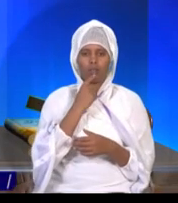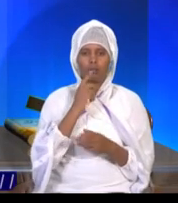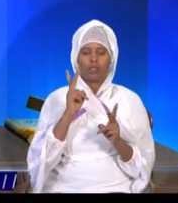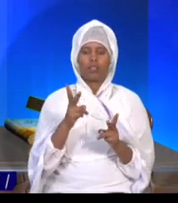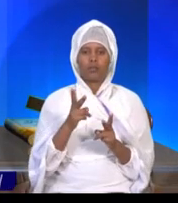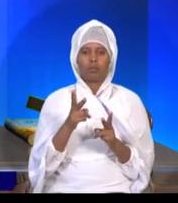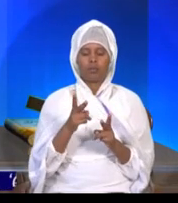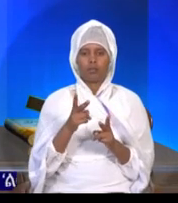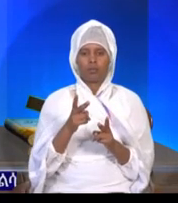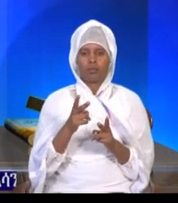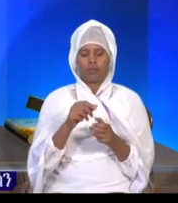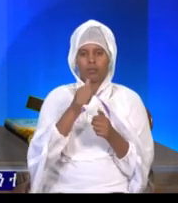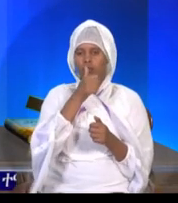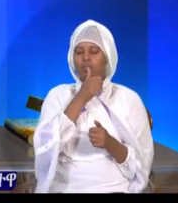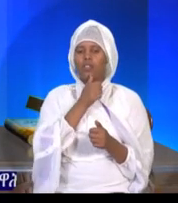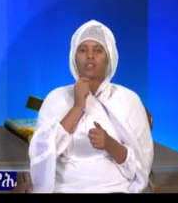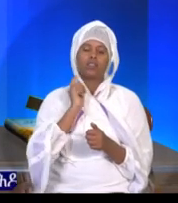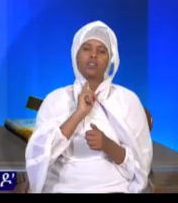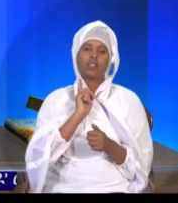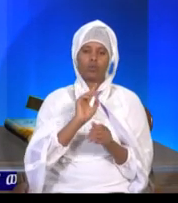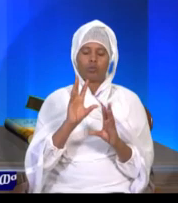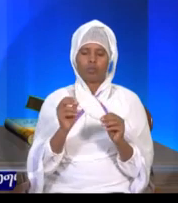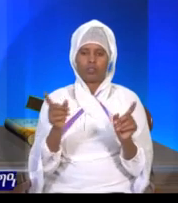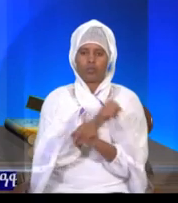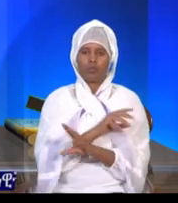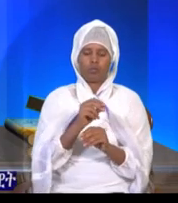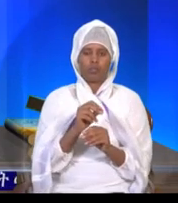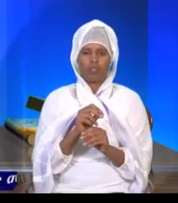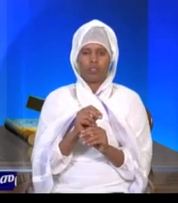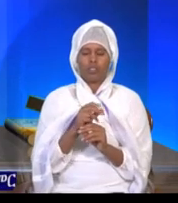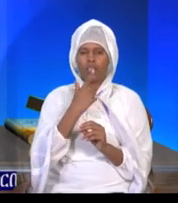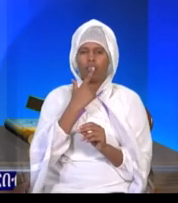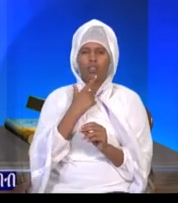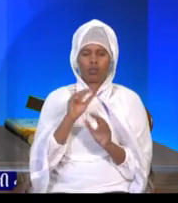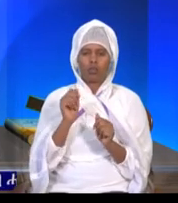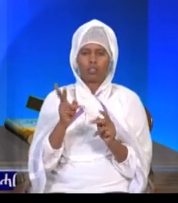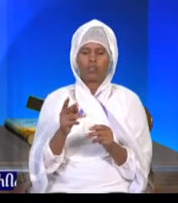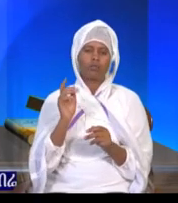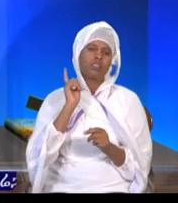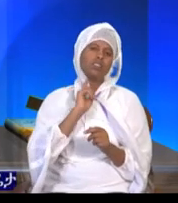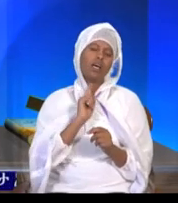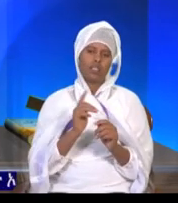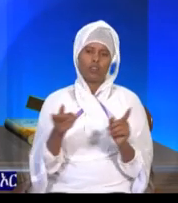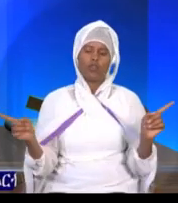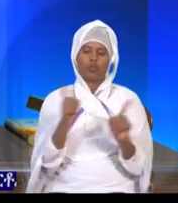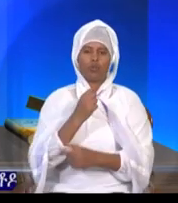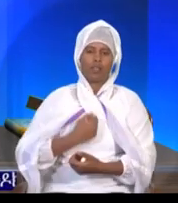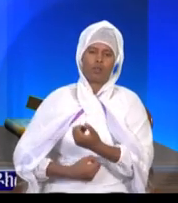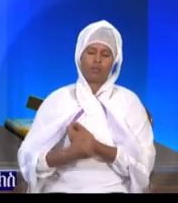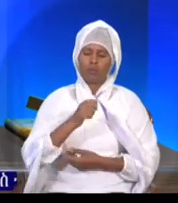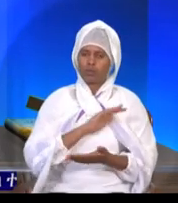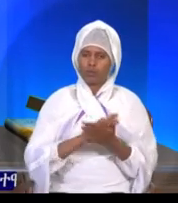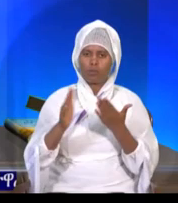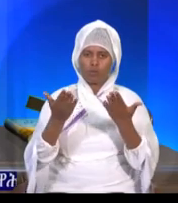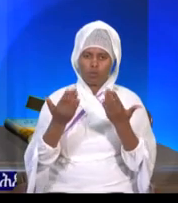انتقيحكم كم برد كسعدوكم كم زواوع وكوا انتقيحكم كان صعدات أمري كتكوني